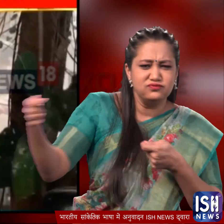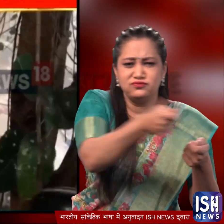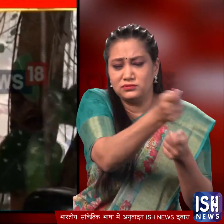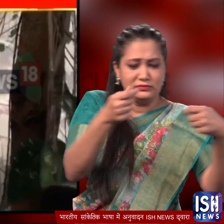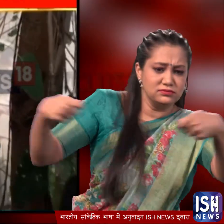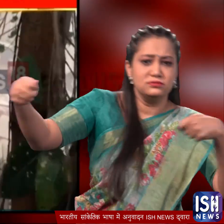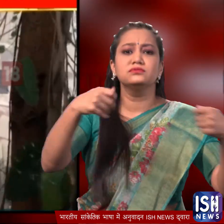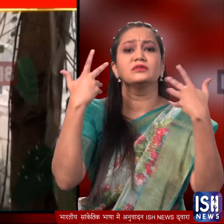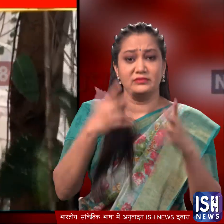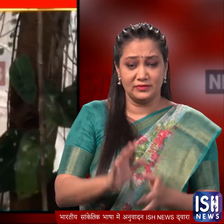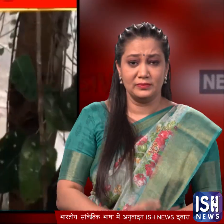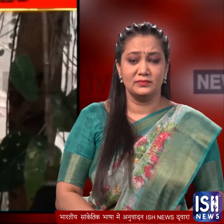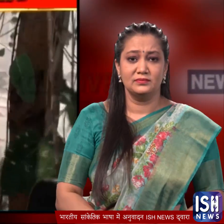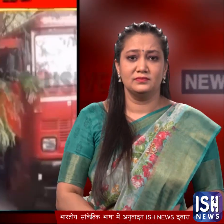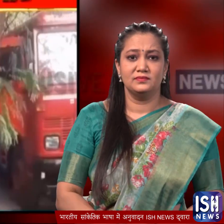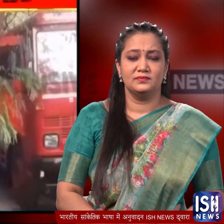आग बुझाने में वो लोग जुट गए।